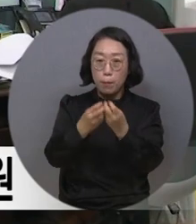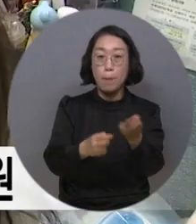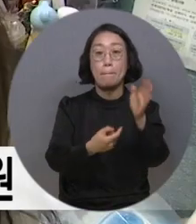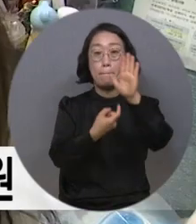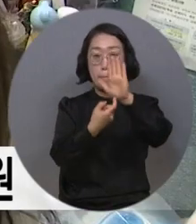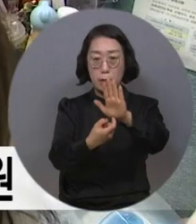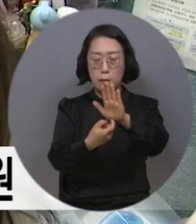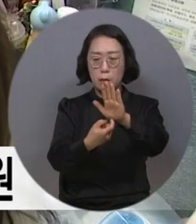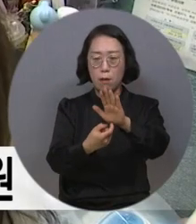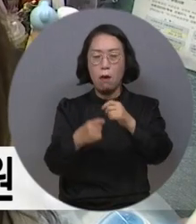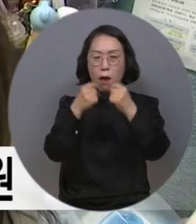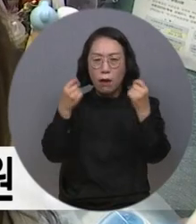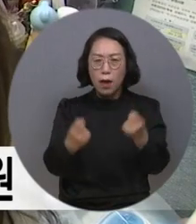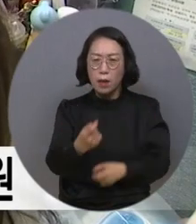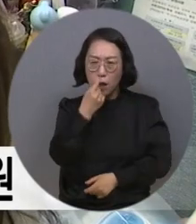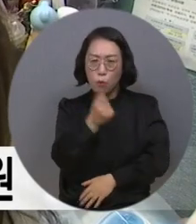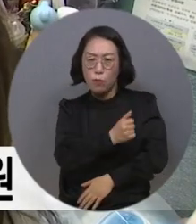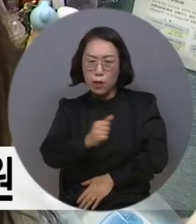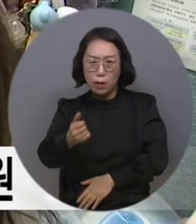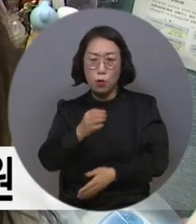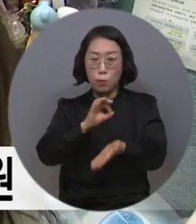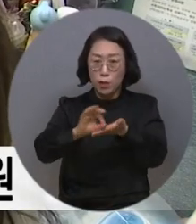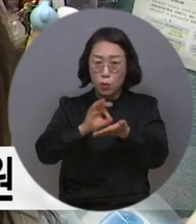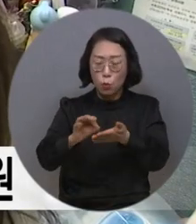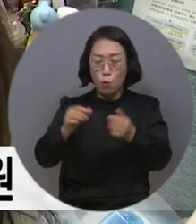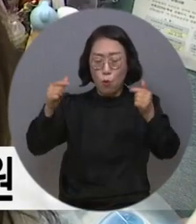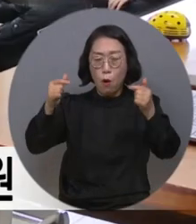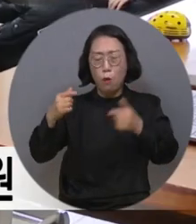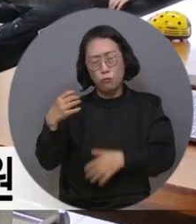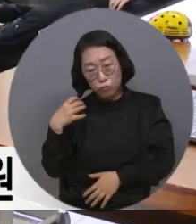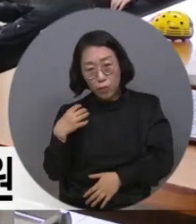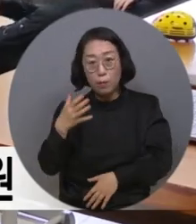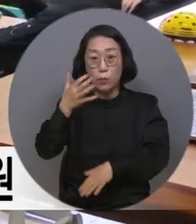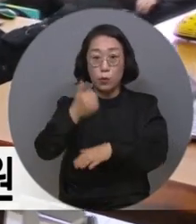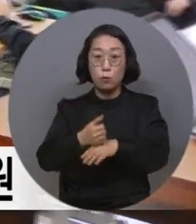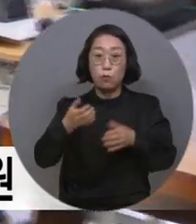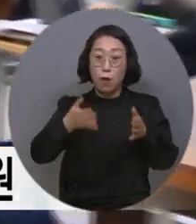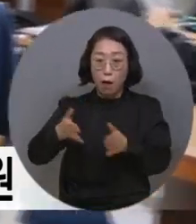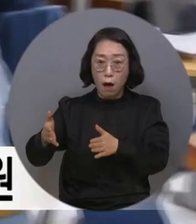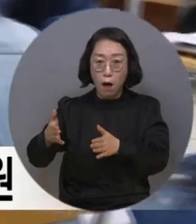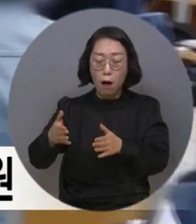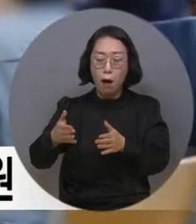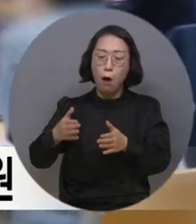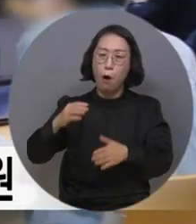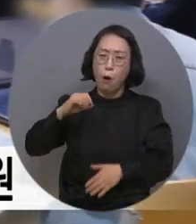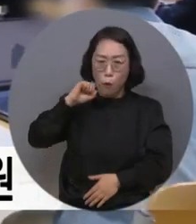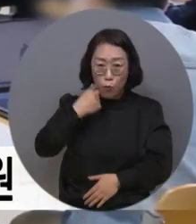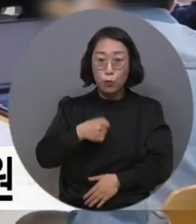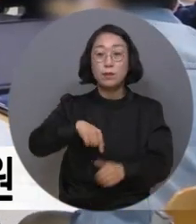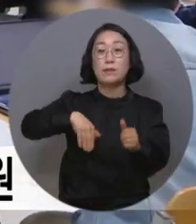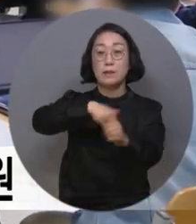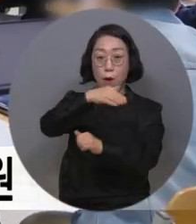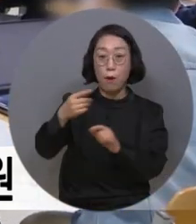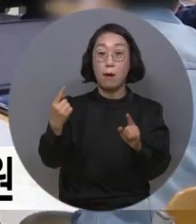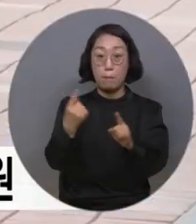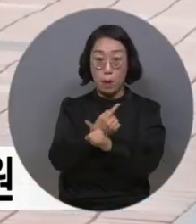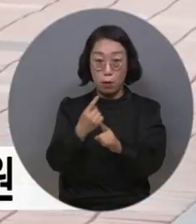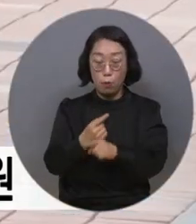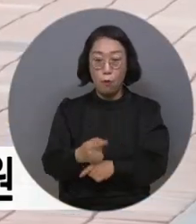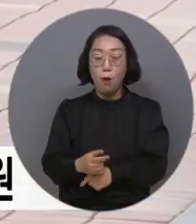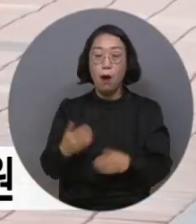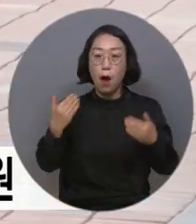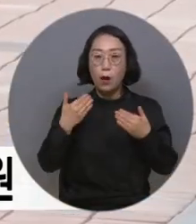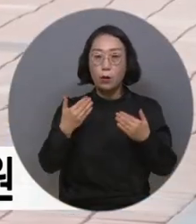과도한 사교육비 부담이 저출산의 원인으로 지목되고 있다며 지난 1월 교육부가 발표한 늘봄학교에 다양한 학교